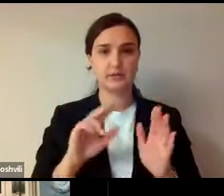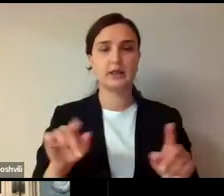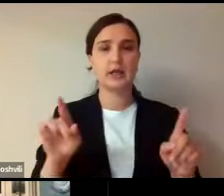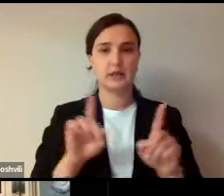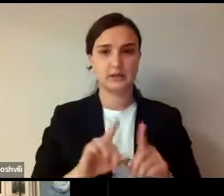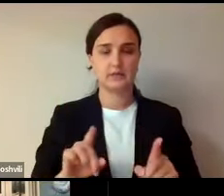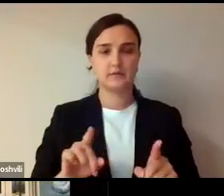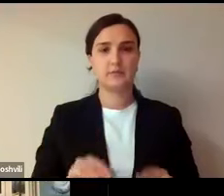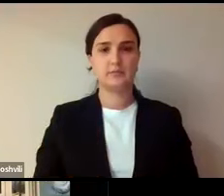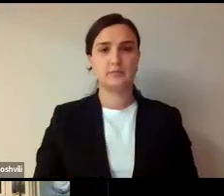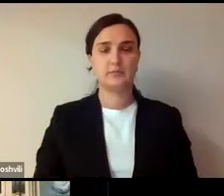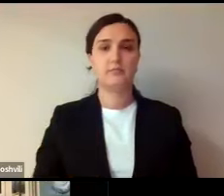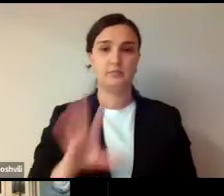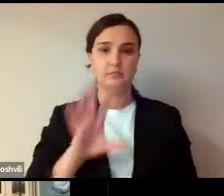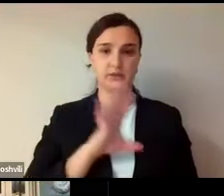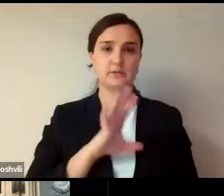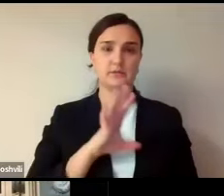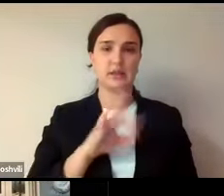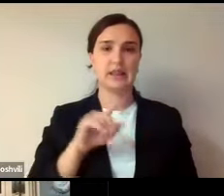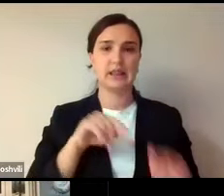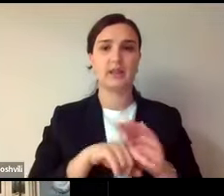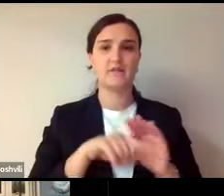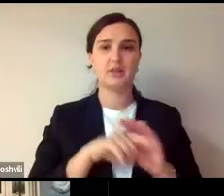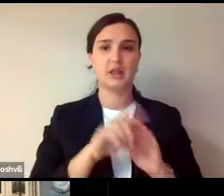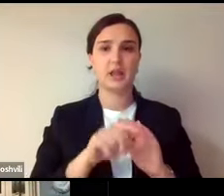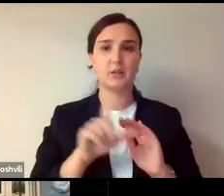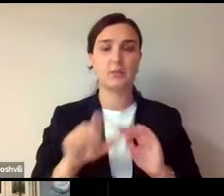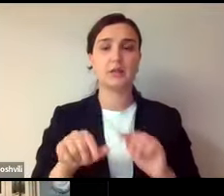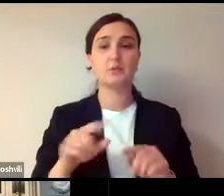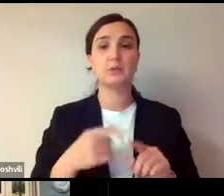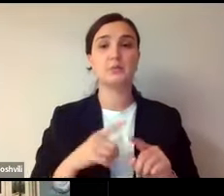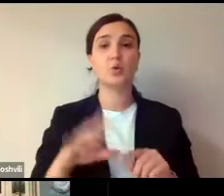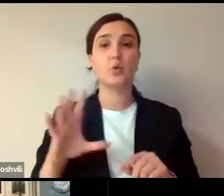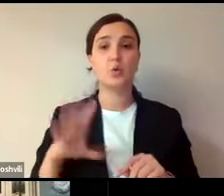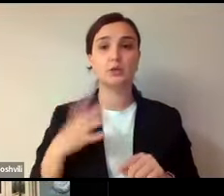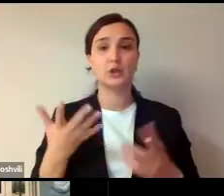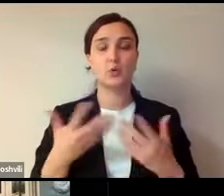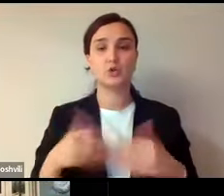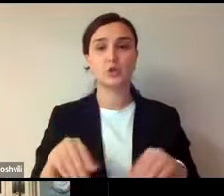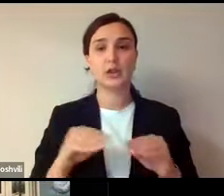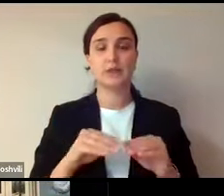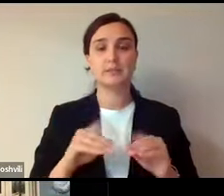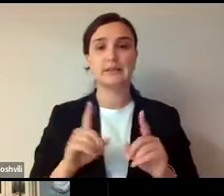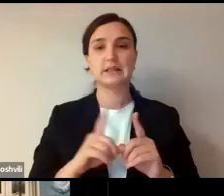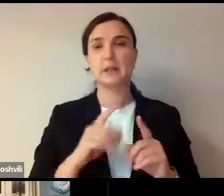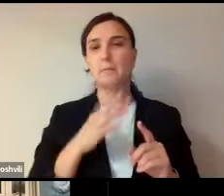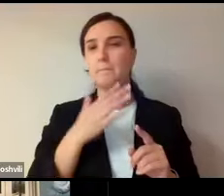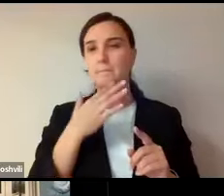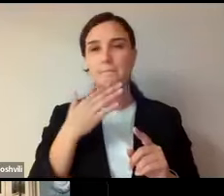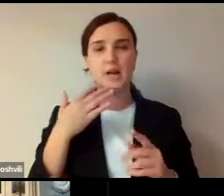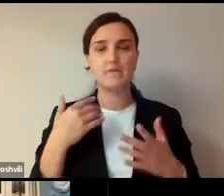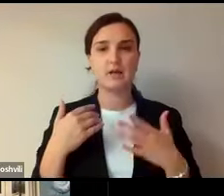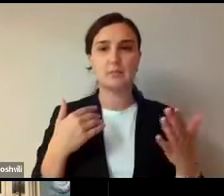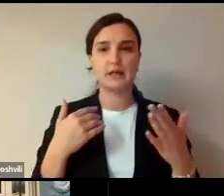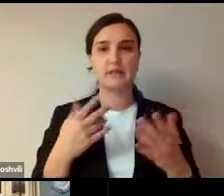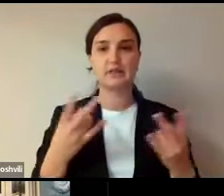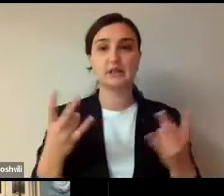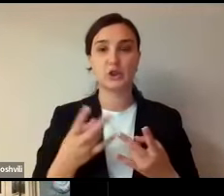ამავდროულად იყვნენ ასევე დევნილებიც. ანუ ადამიანებს ჰქონდათ, აი, ოჯახებს ისეთი მრავალმხრივი